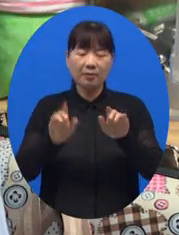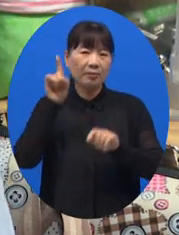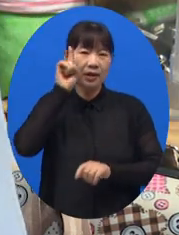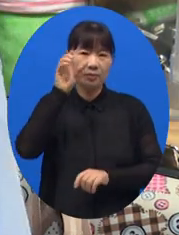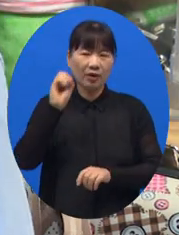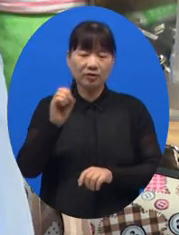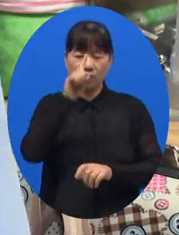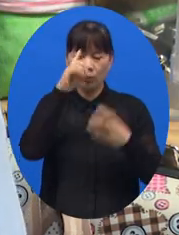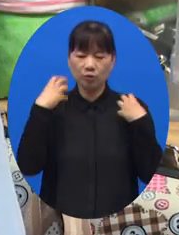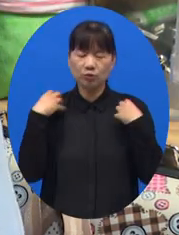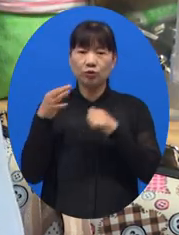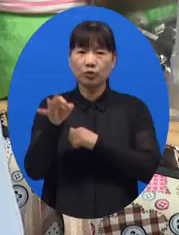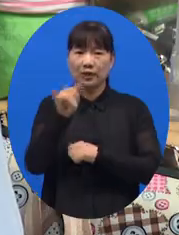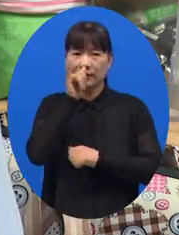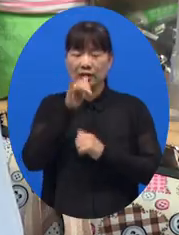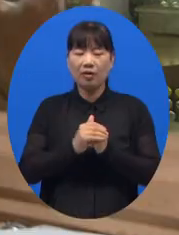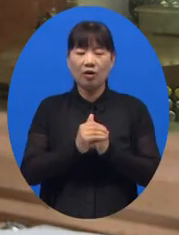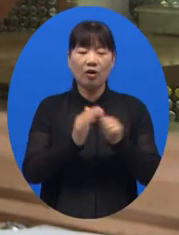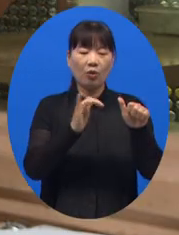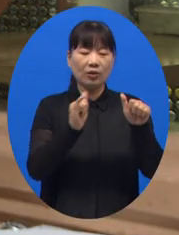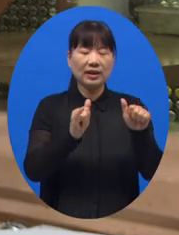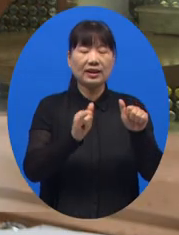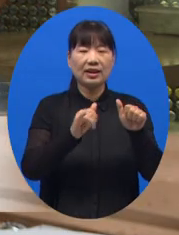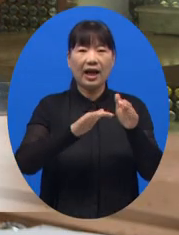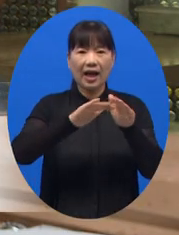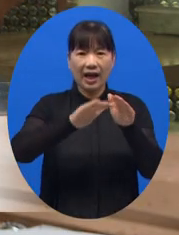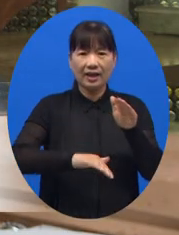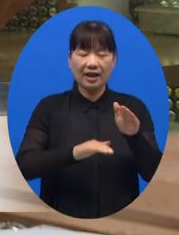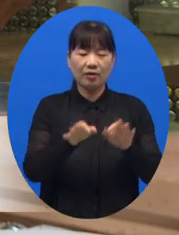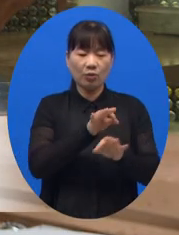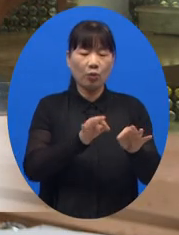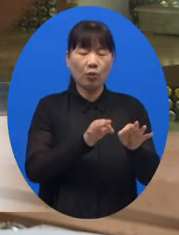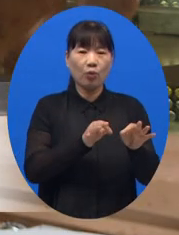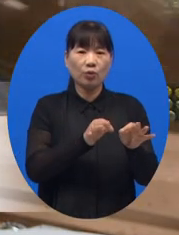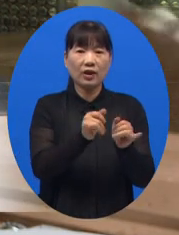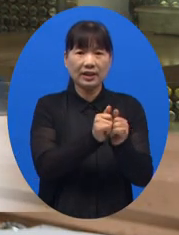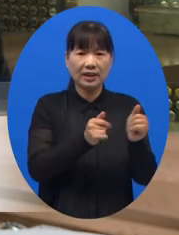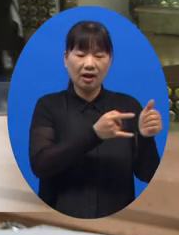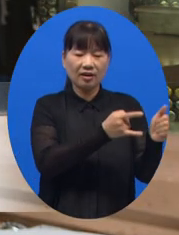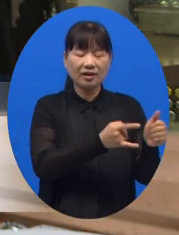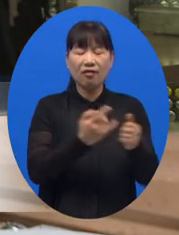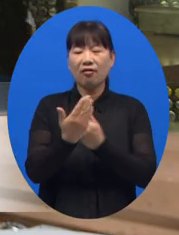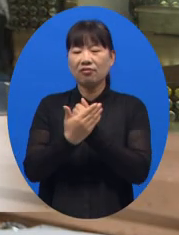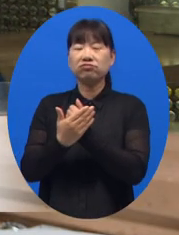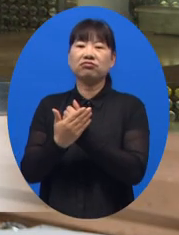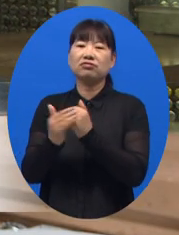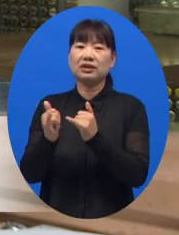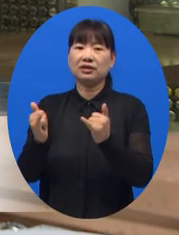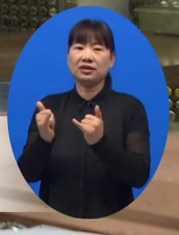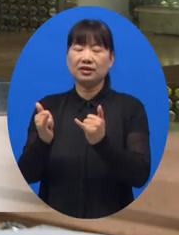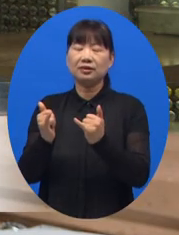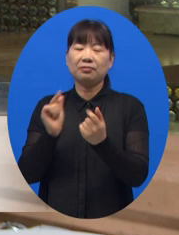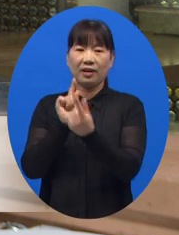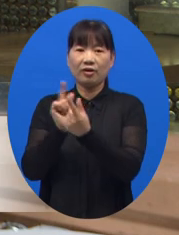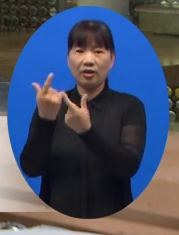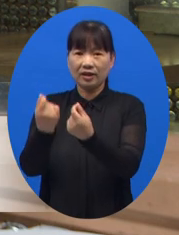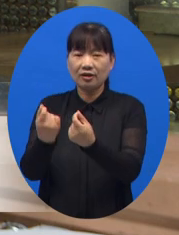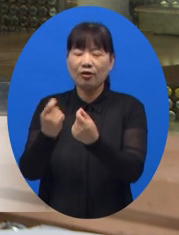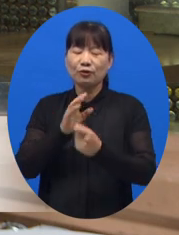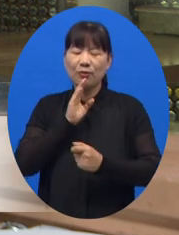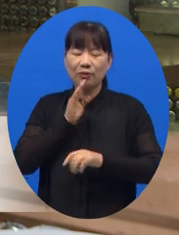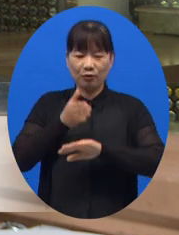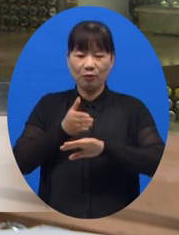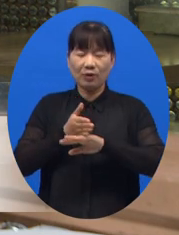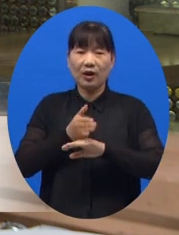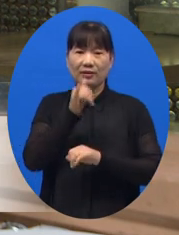이루어집니다. 소상공인한테는 뭐 이렇게 그 은인이 나타났다고 해야 되나? 그 정도로 되게 고맙고 좋은